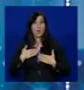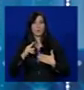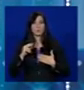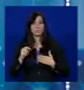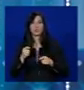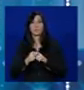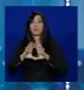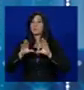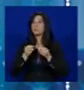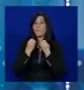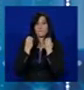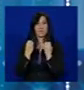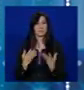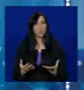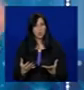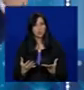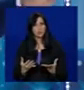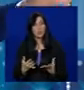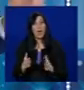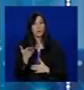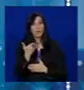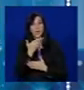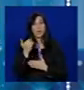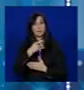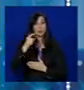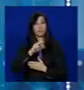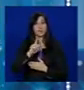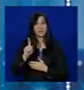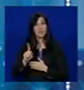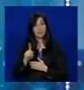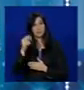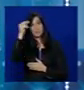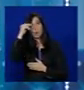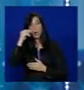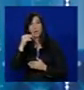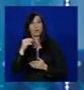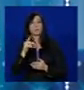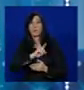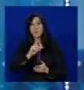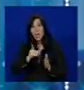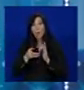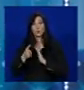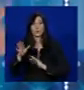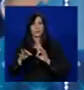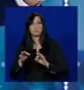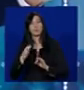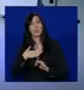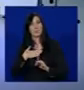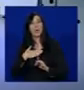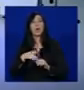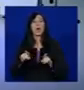направим всичко възможно, ако те нямат 121, България да не отиде на избор. Добре. Да има. Нас като